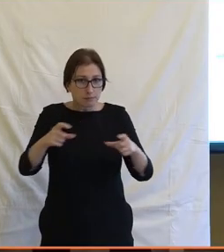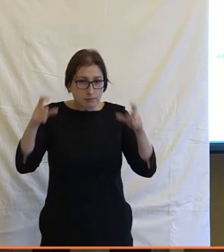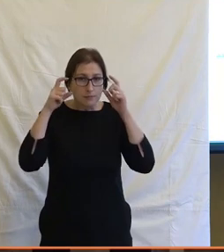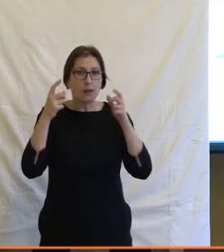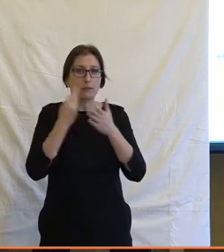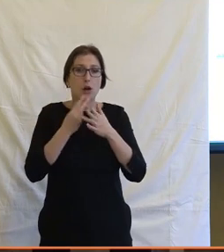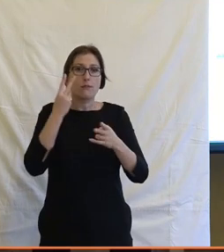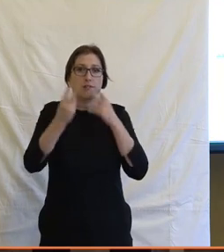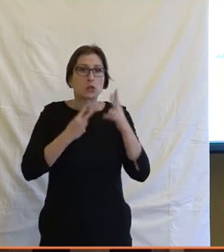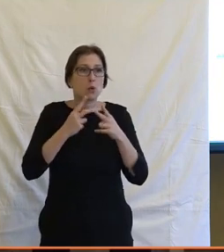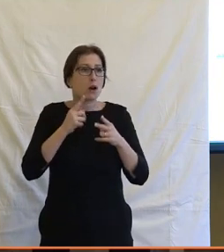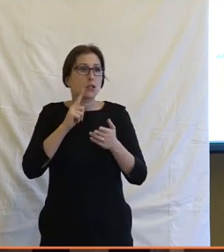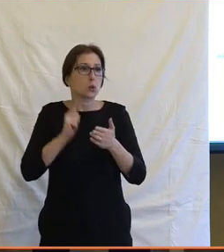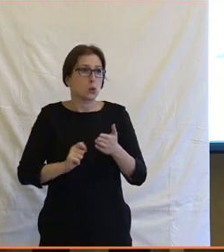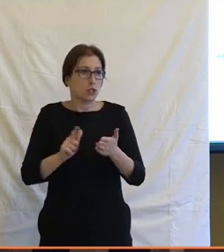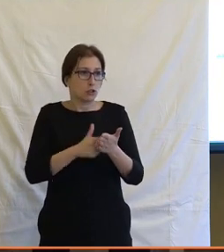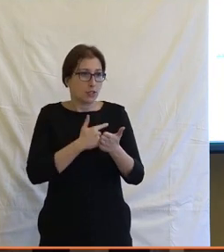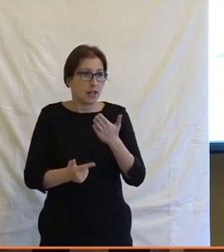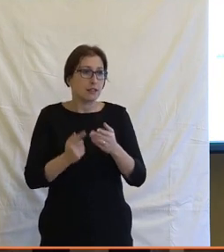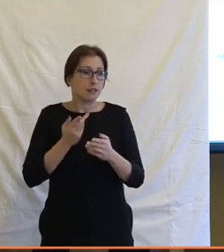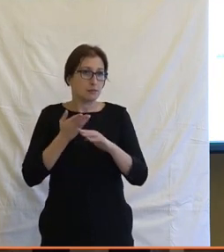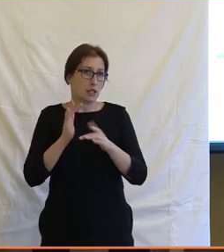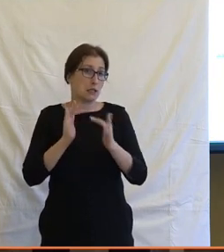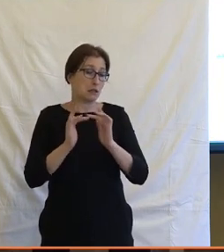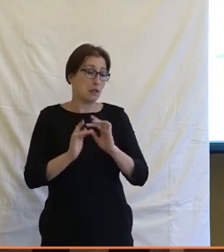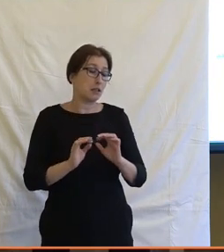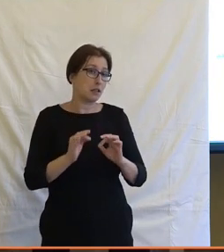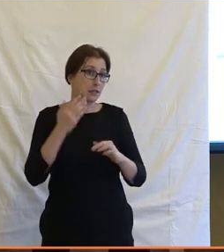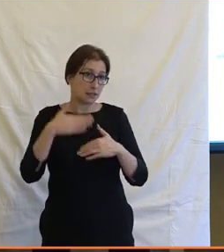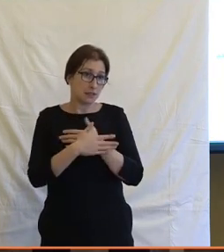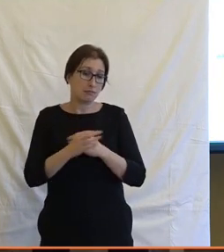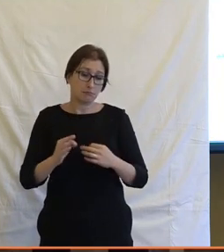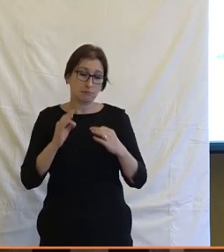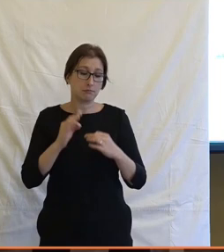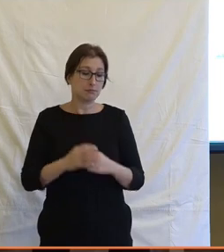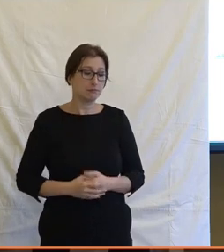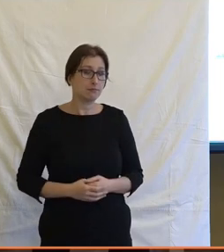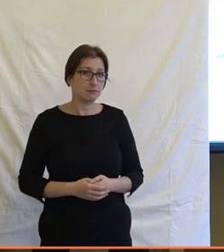velký potenciál i nad rámec těch kompenzačních pomůcek nebo asistivních technologií obecně.